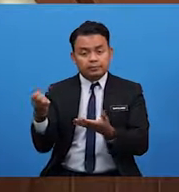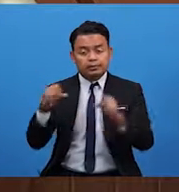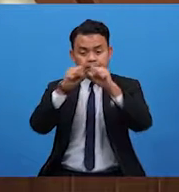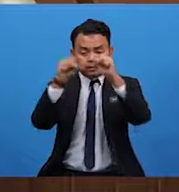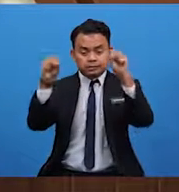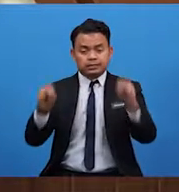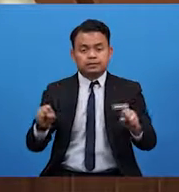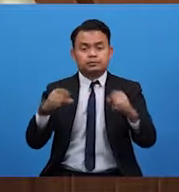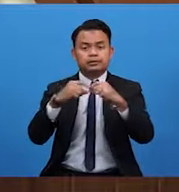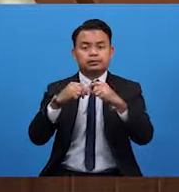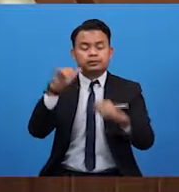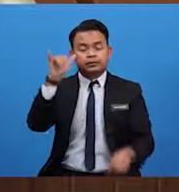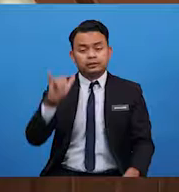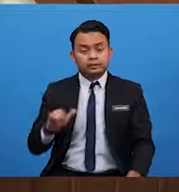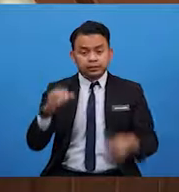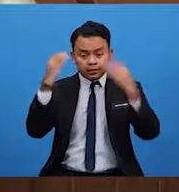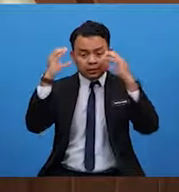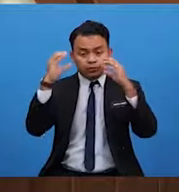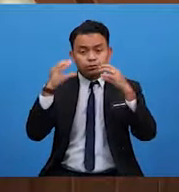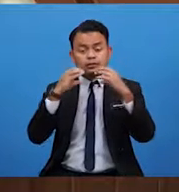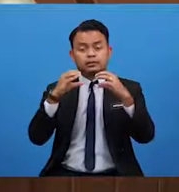dengan tepat dan betul.